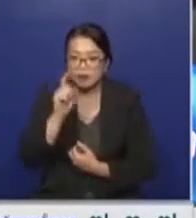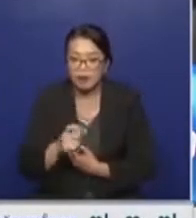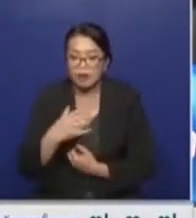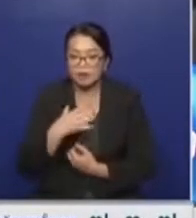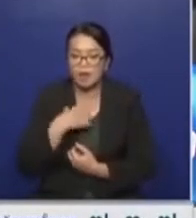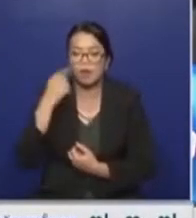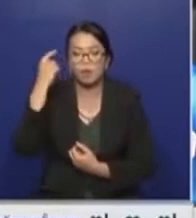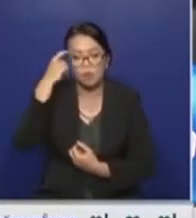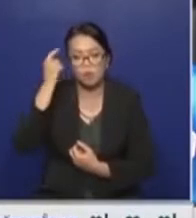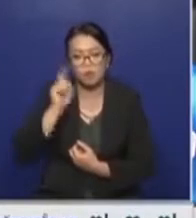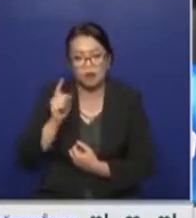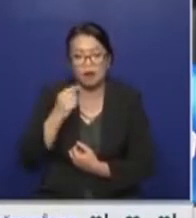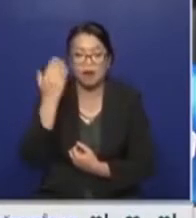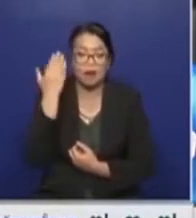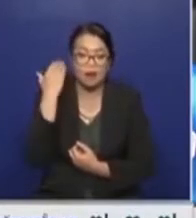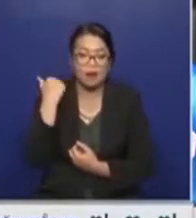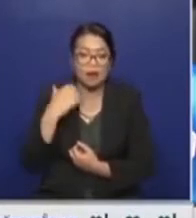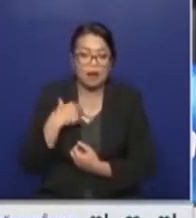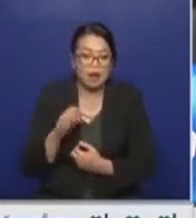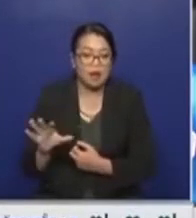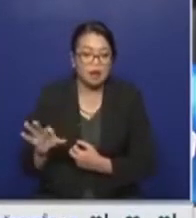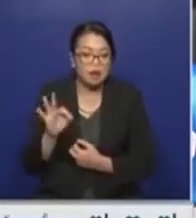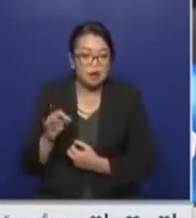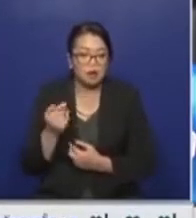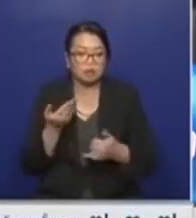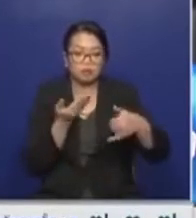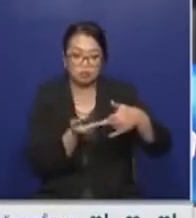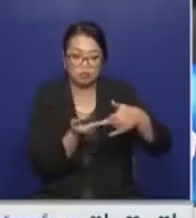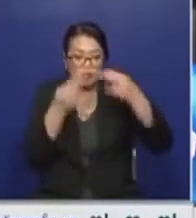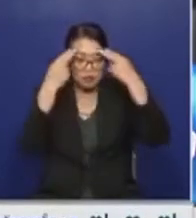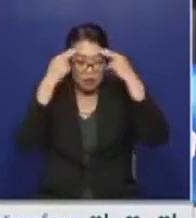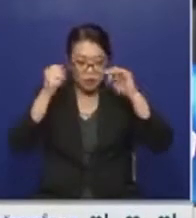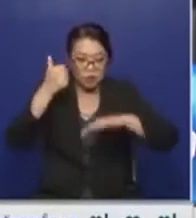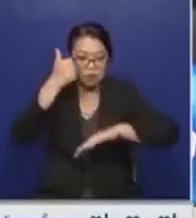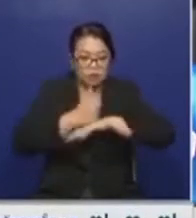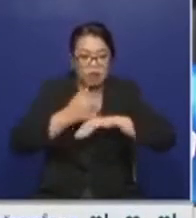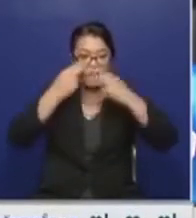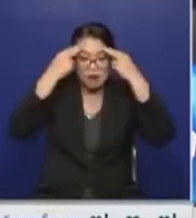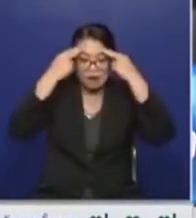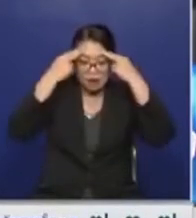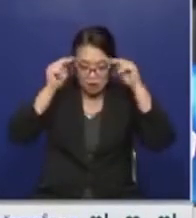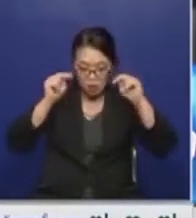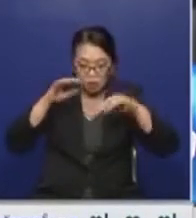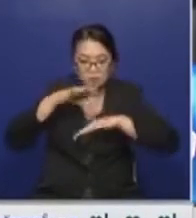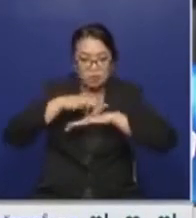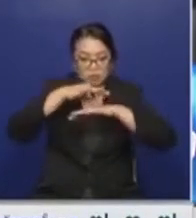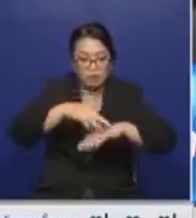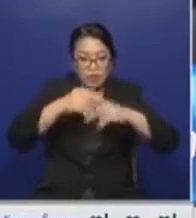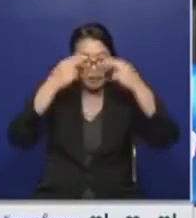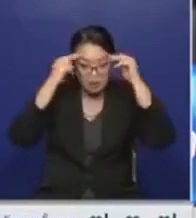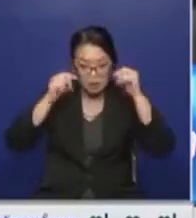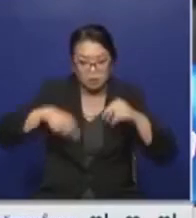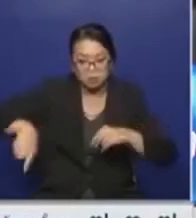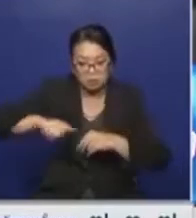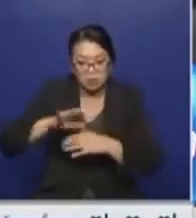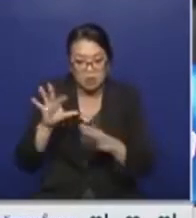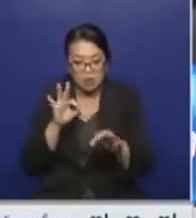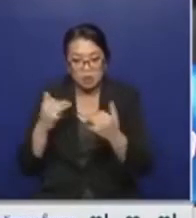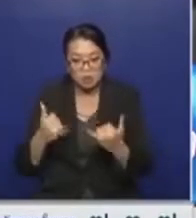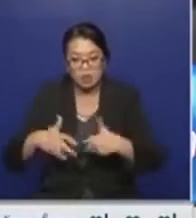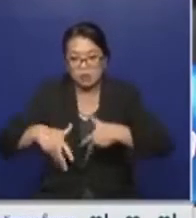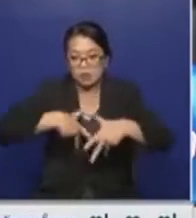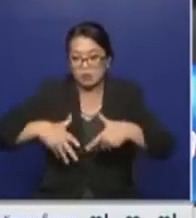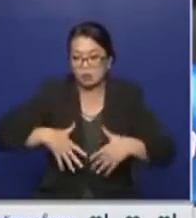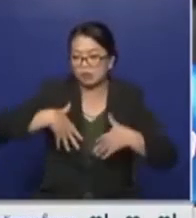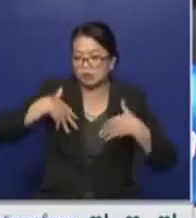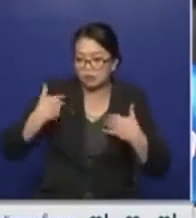คะว่าท่านที่เคยเลือกนะคะพลเอกประยุทธ์จันทร์โอชาเนี่ยเข้ามาเป็นนายกรัฐมนตรีจนประชาชนต้องเดือดร้อน